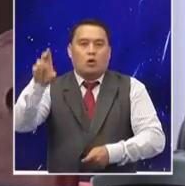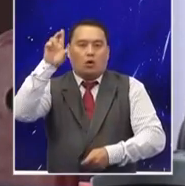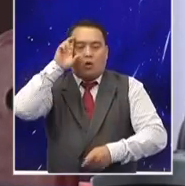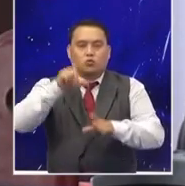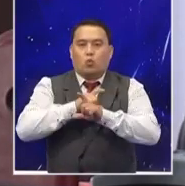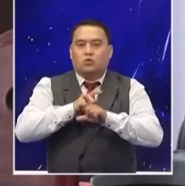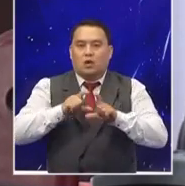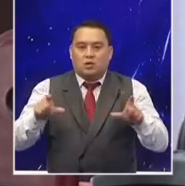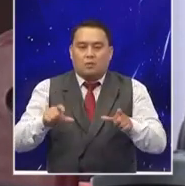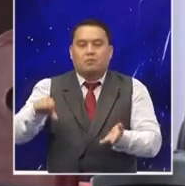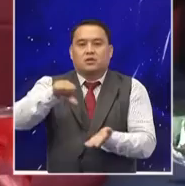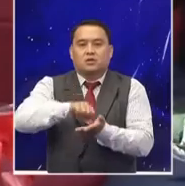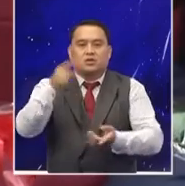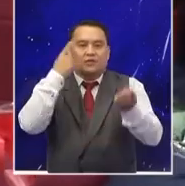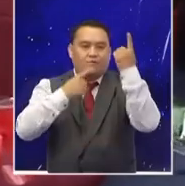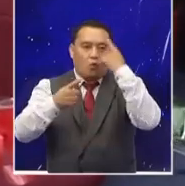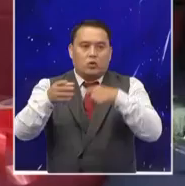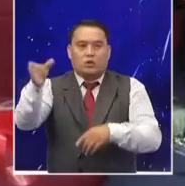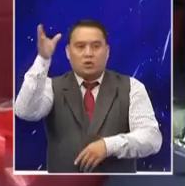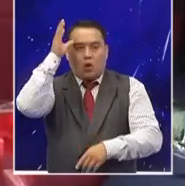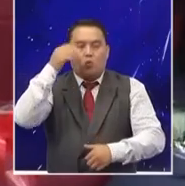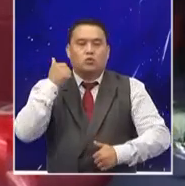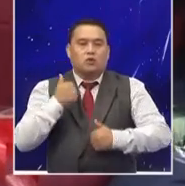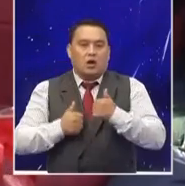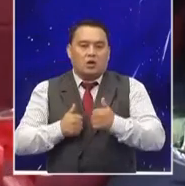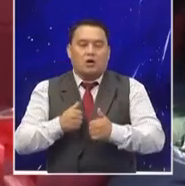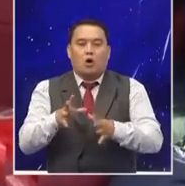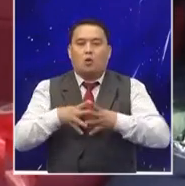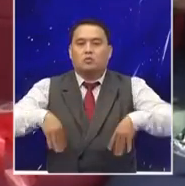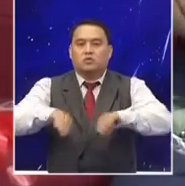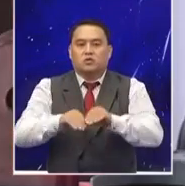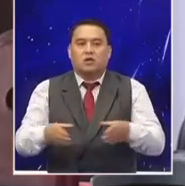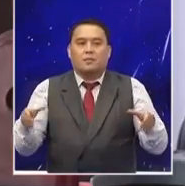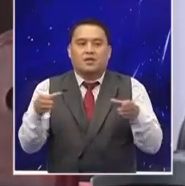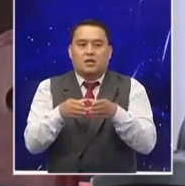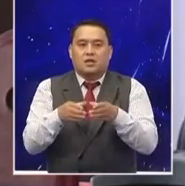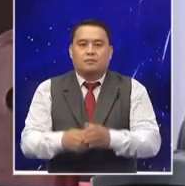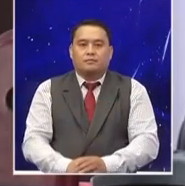учреждений представителей творческой и научной интеллигенции общественных объединений